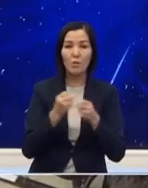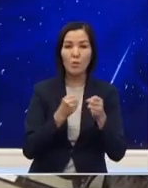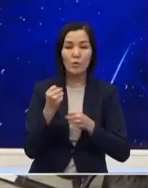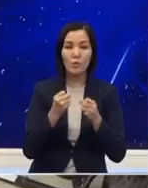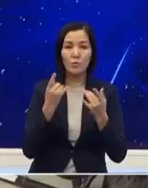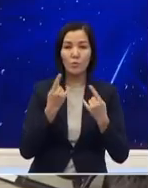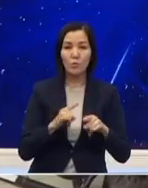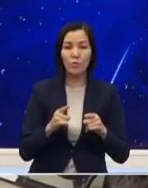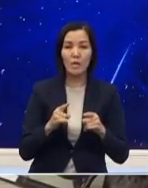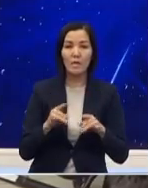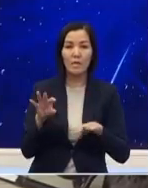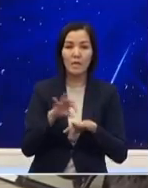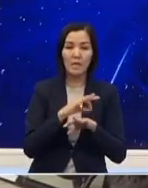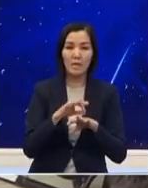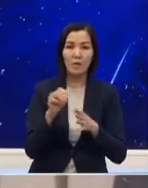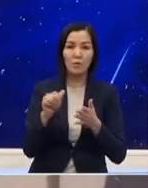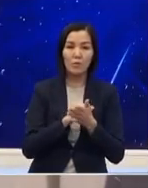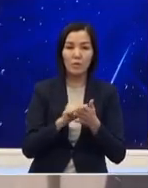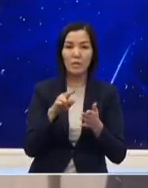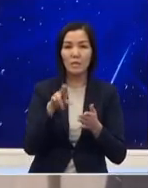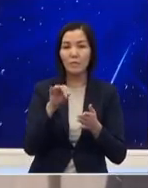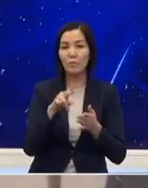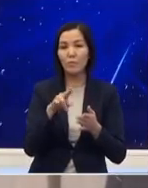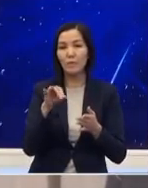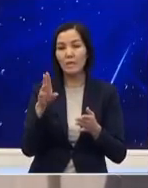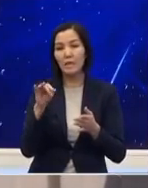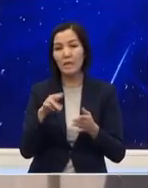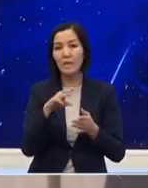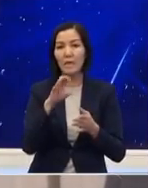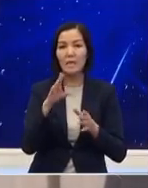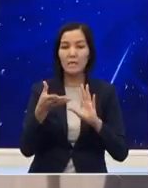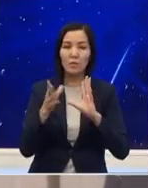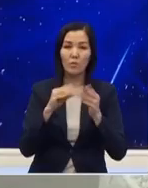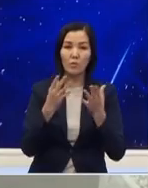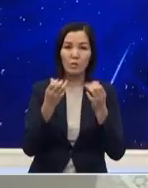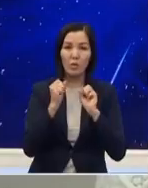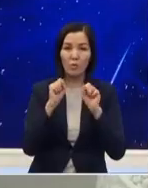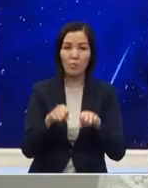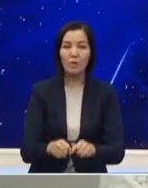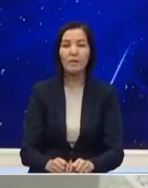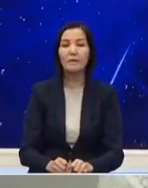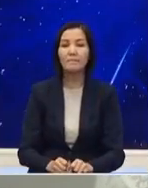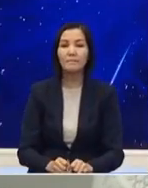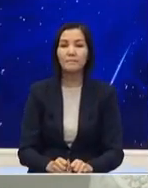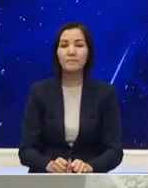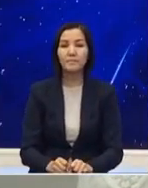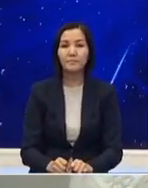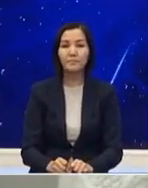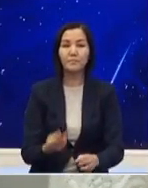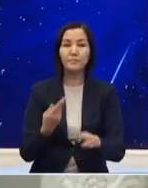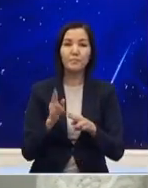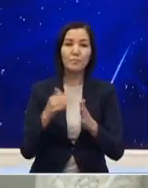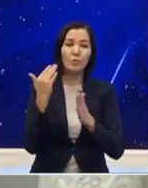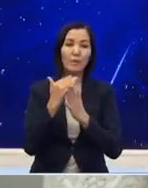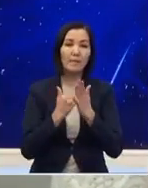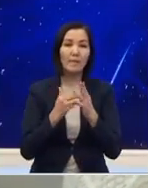туу туралы және неке куәліктері, диплом, тіпті ПТР тест нәтижесінде алуға болады. Здесь нужно отметить, что бұл